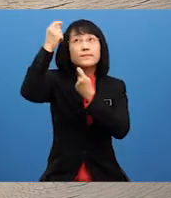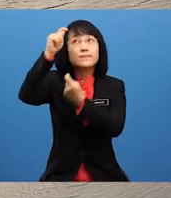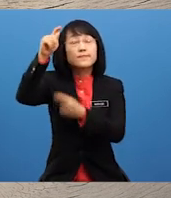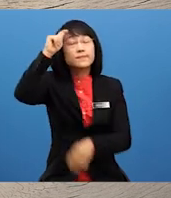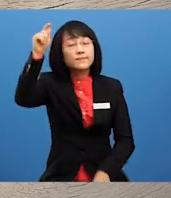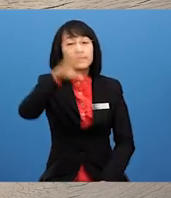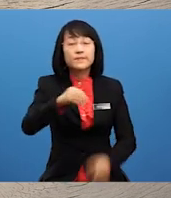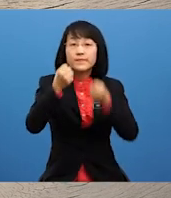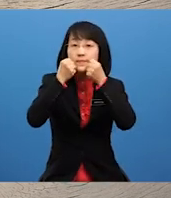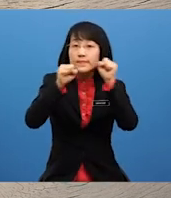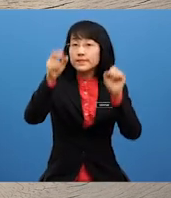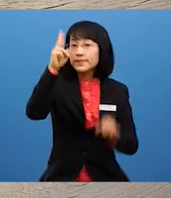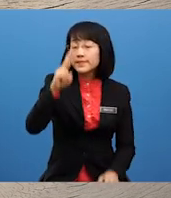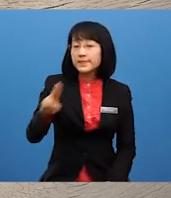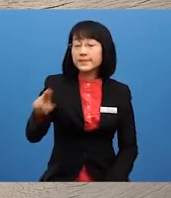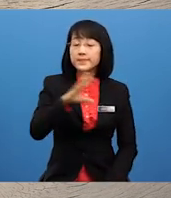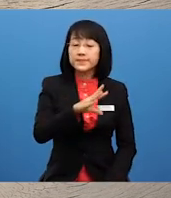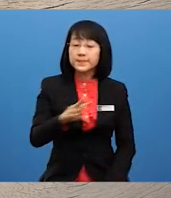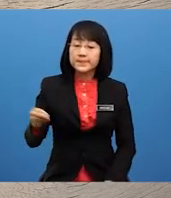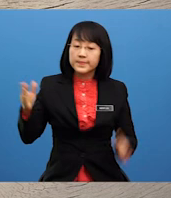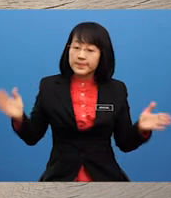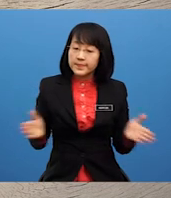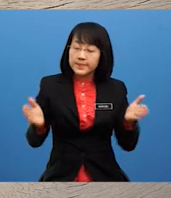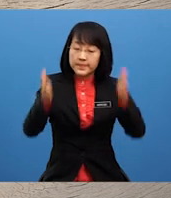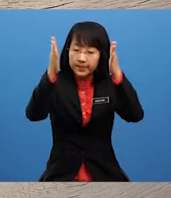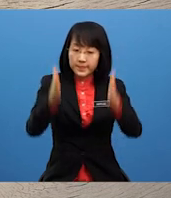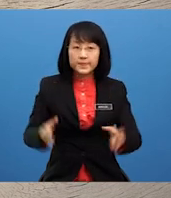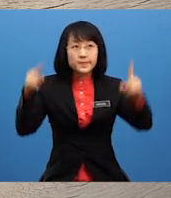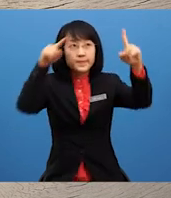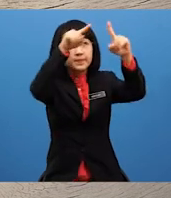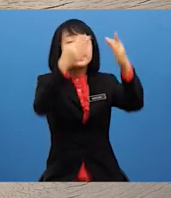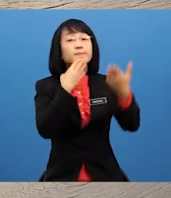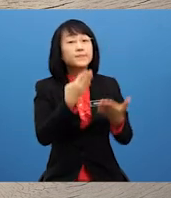berdakwah ataupun mendorong seseorang itu ke arah kebaikan.